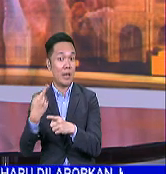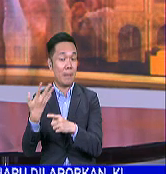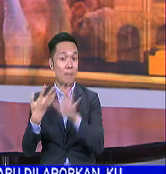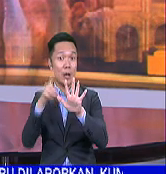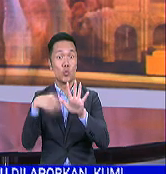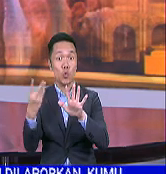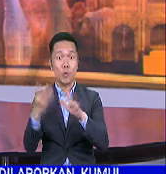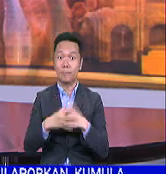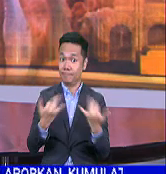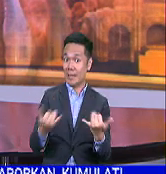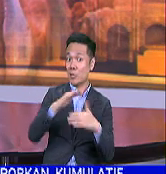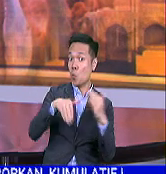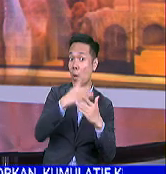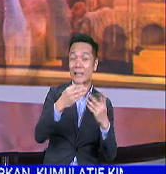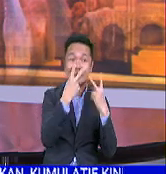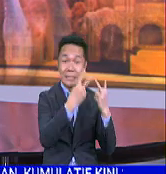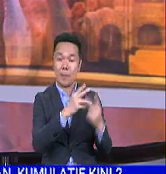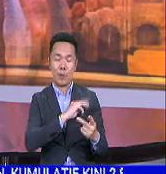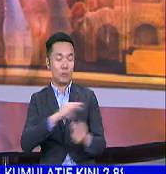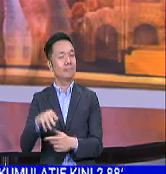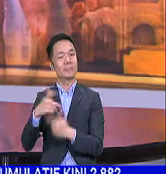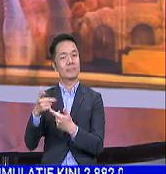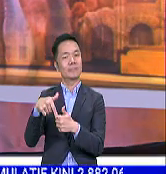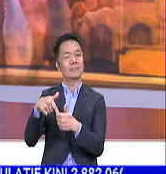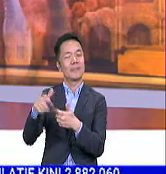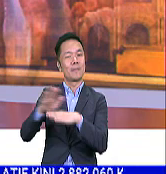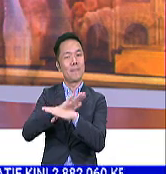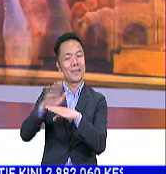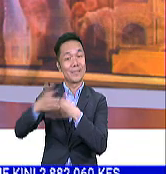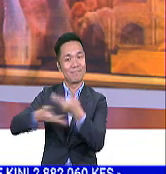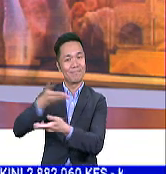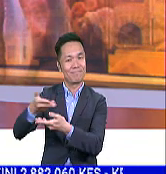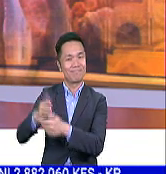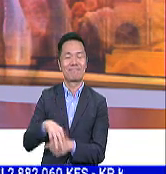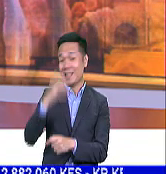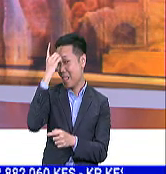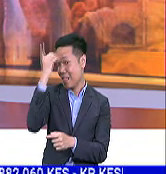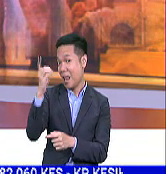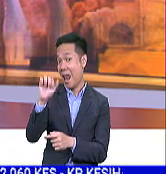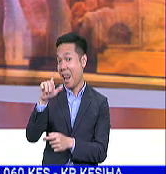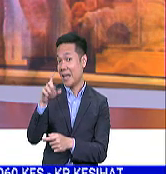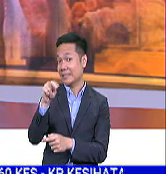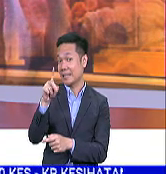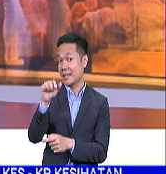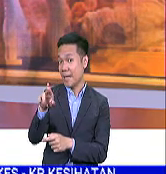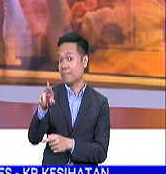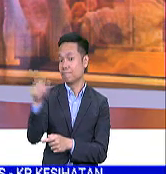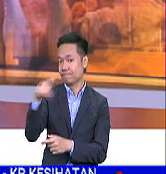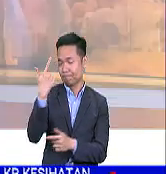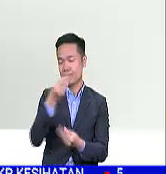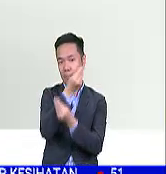Ketetapan itu dinyatakan menerusi kenyataan Menteri Perdagangan Dalam Negeri dan Hal Ehwal Pengguna Datuk Seri Alexander Nanta Linggi.